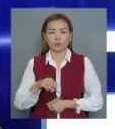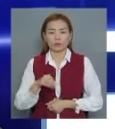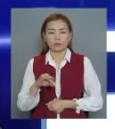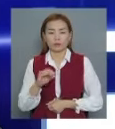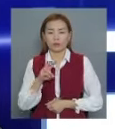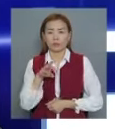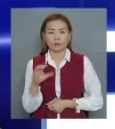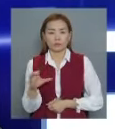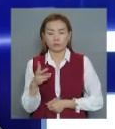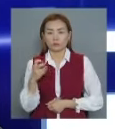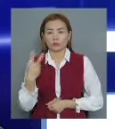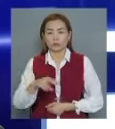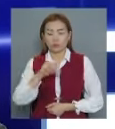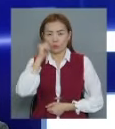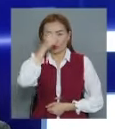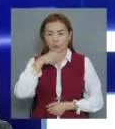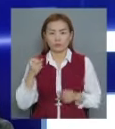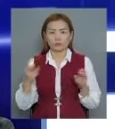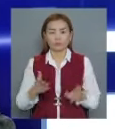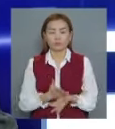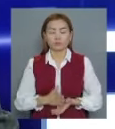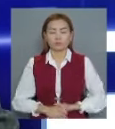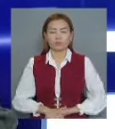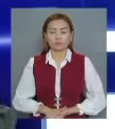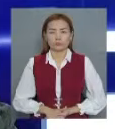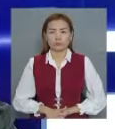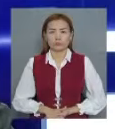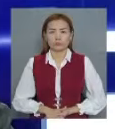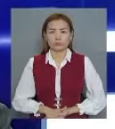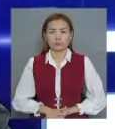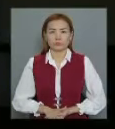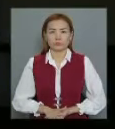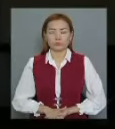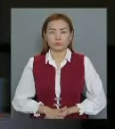Өтемісұлының 220 жылдығына арналып ұйымдастырылды. Толығырақ бейнематериалда.